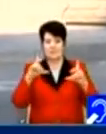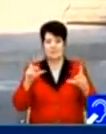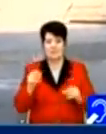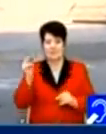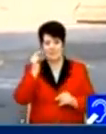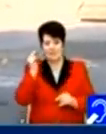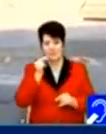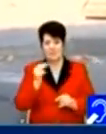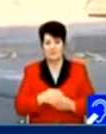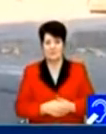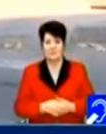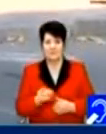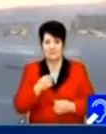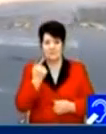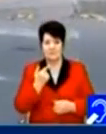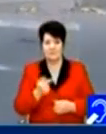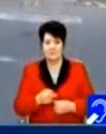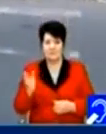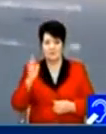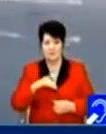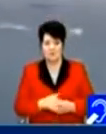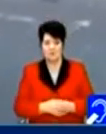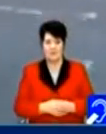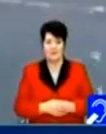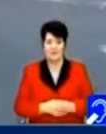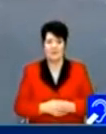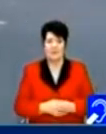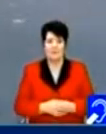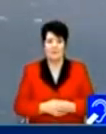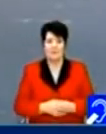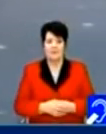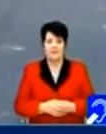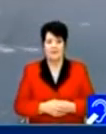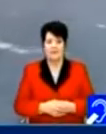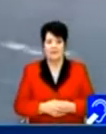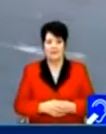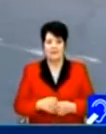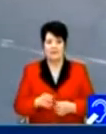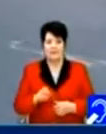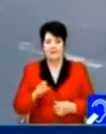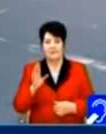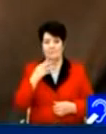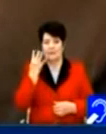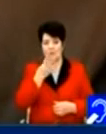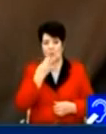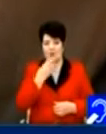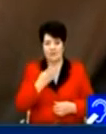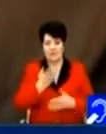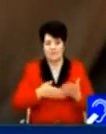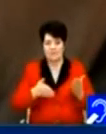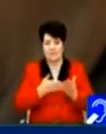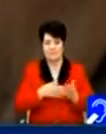și nevăzător din orașul Bălți, după care după 14 ani de acum n-am avut niciun procent de vedere, ochii au rămas fără lumină.